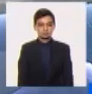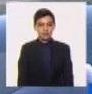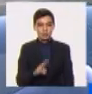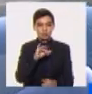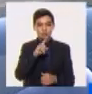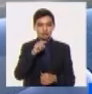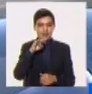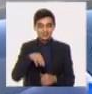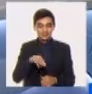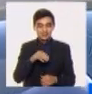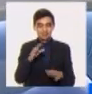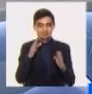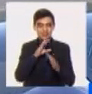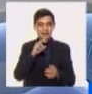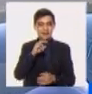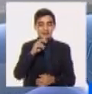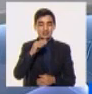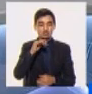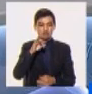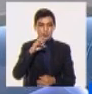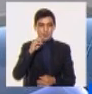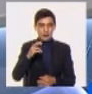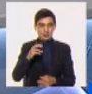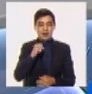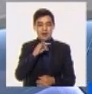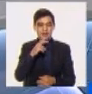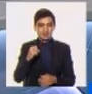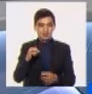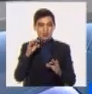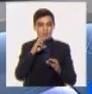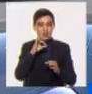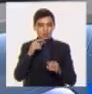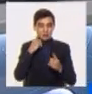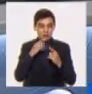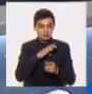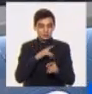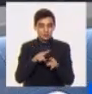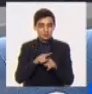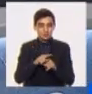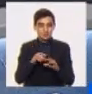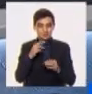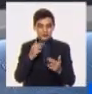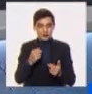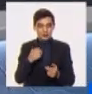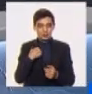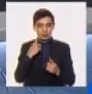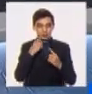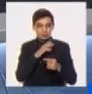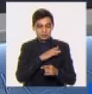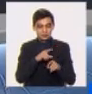Музарт тобының әншісі Кенжебек Жанабілов Аида Боранбайды жылатты. Я, мені әбден